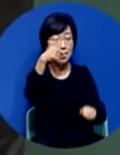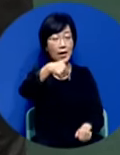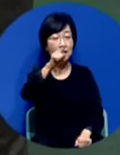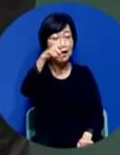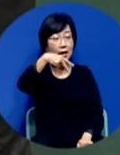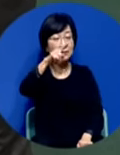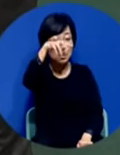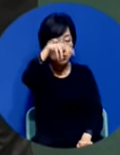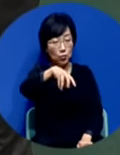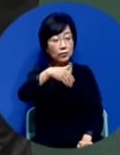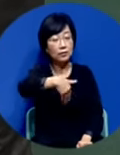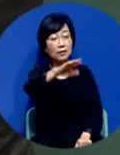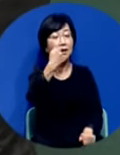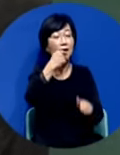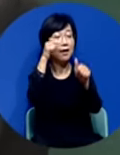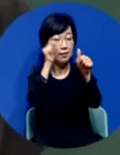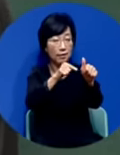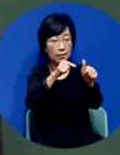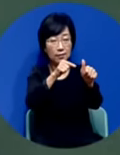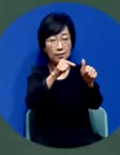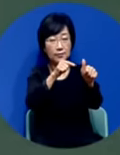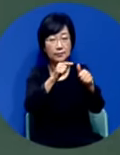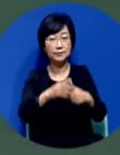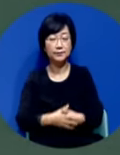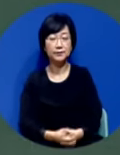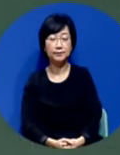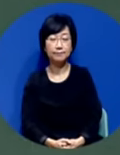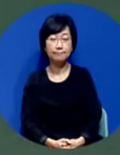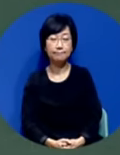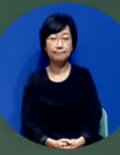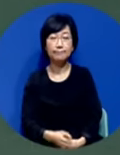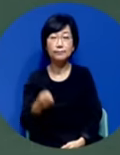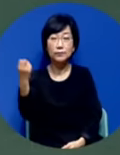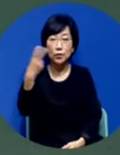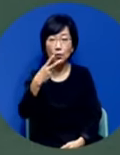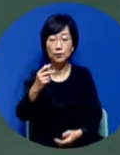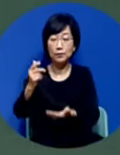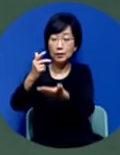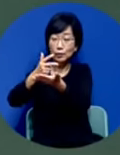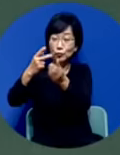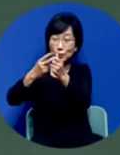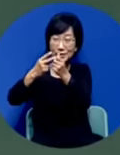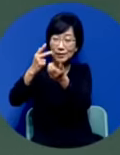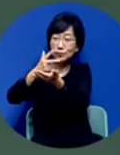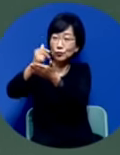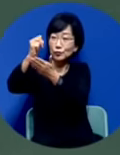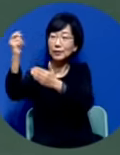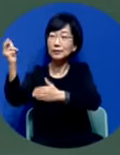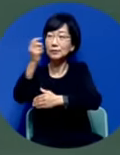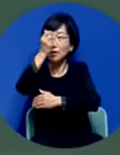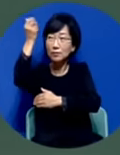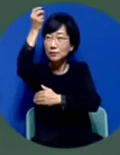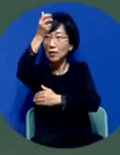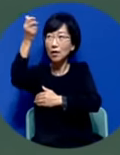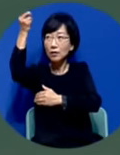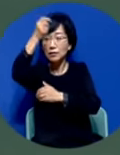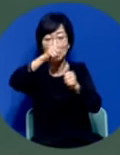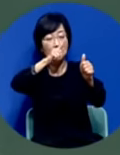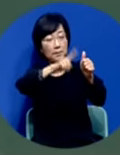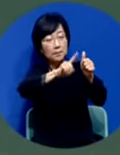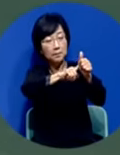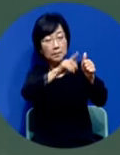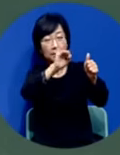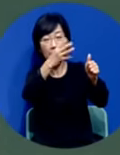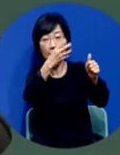之后呢，说你要到沙漠去。 두 번째 옵니다. 第二个 주의 성령이 빌립에게 말씀하시기를 술에 가까이로